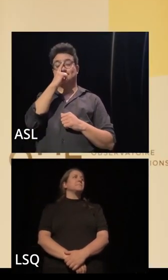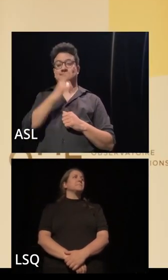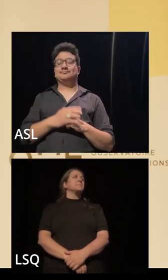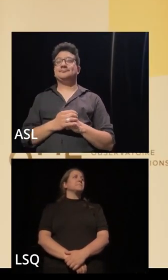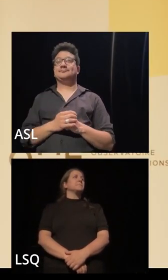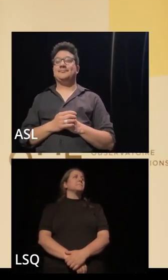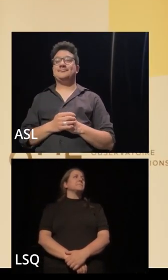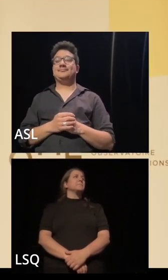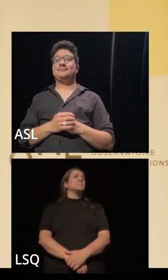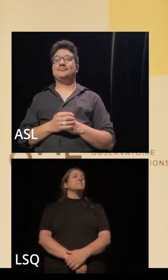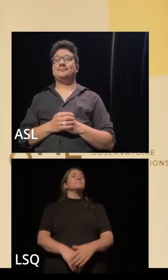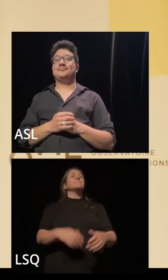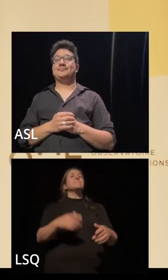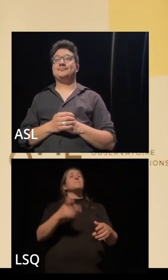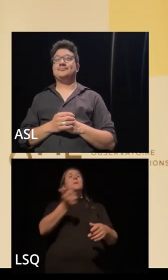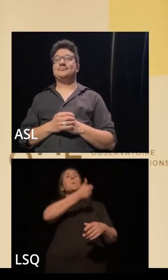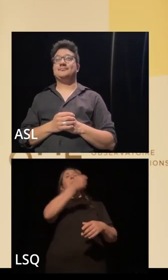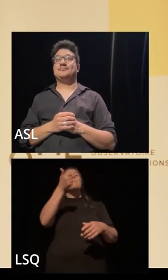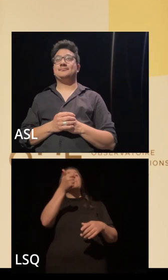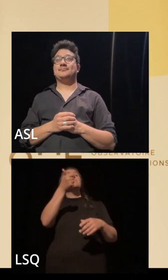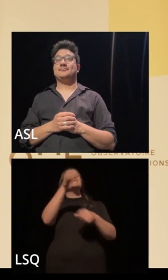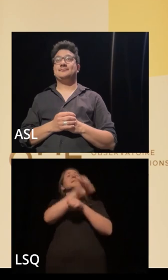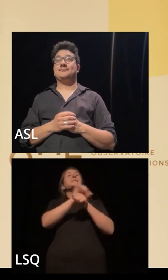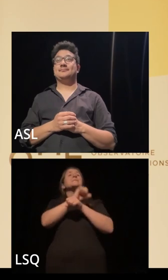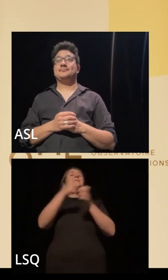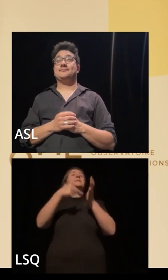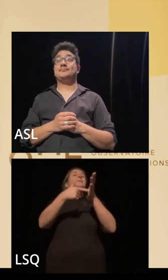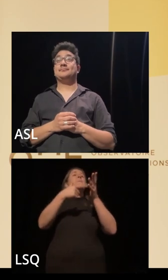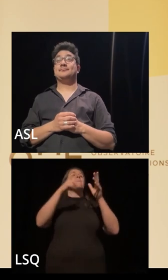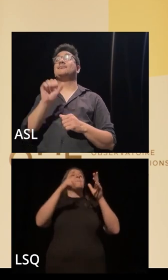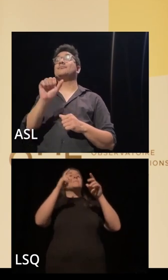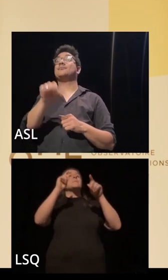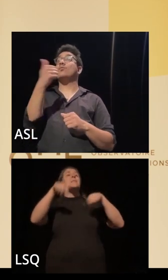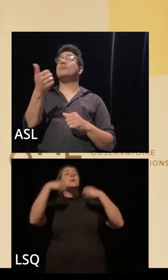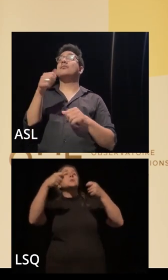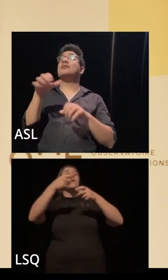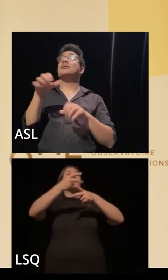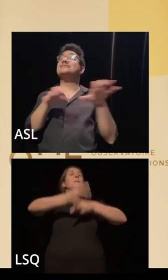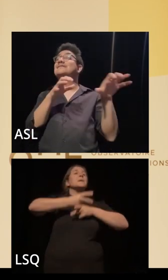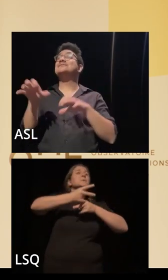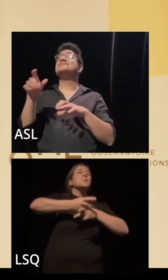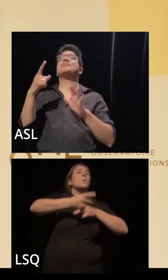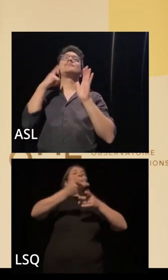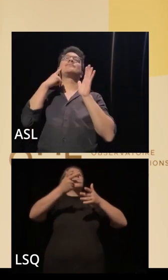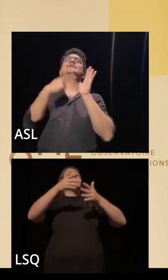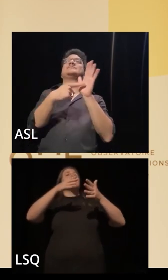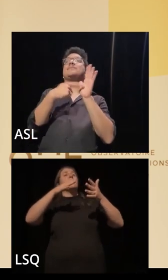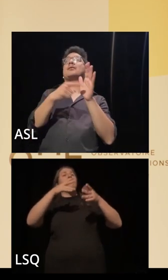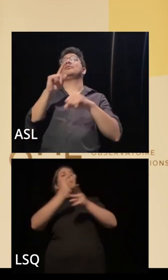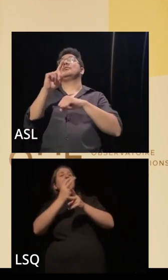soin de l'environnement naturel. Bueno, no sé si contesto.